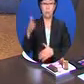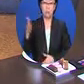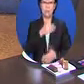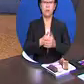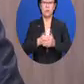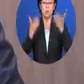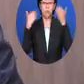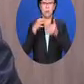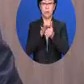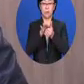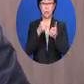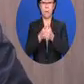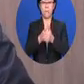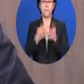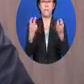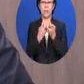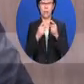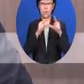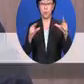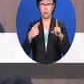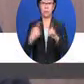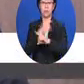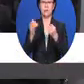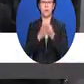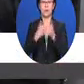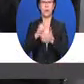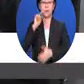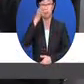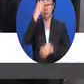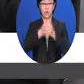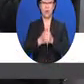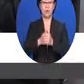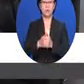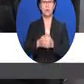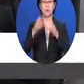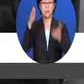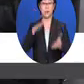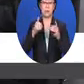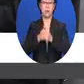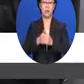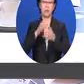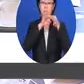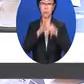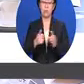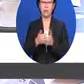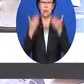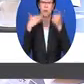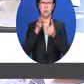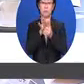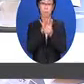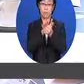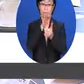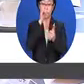2015년부터는 장학금 지급 방식을 일부 개선해 예체능 분야의 재능이 뛰어난 학생들에게 지속적으로 장학금